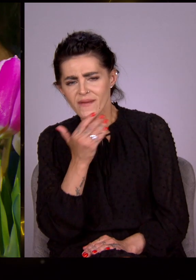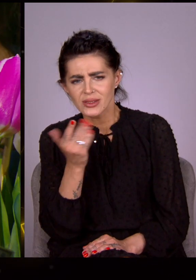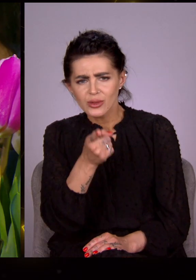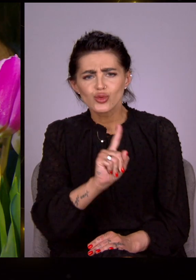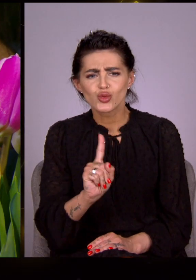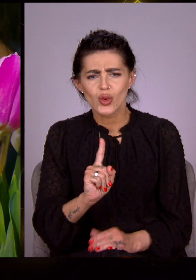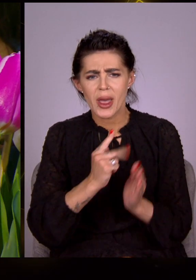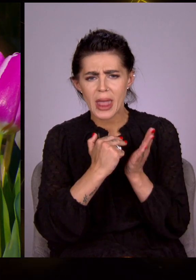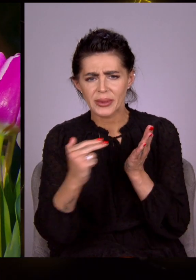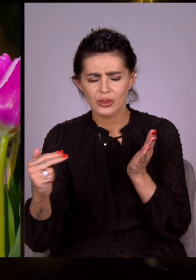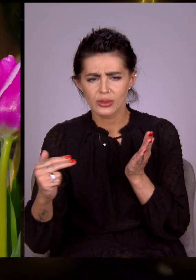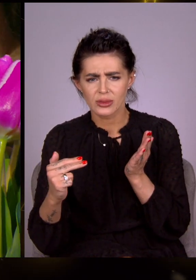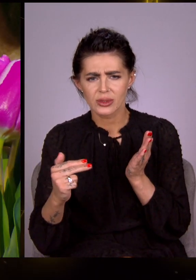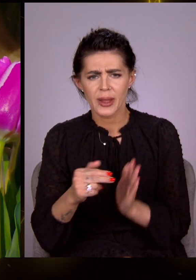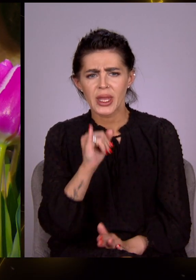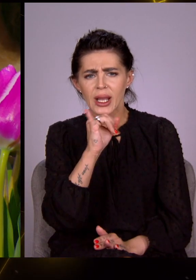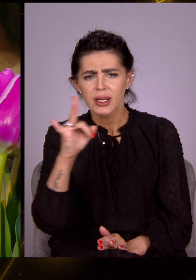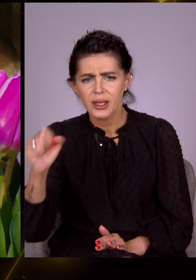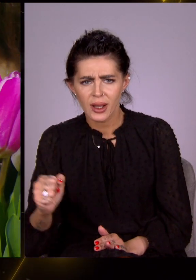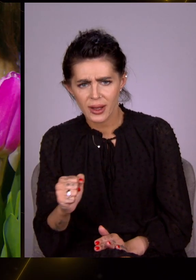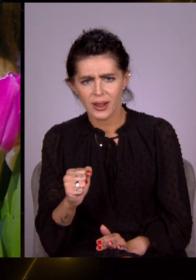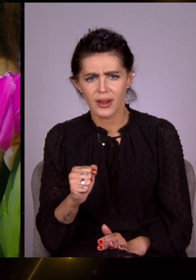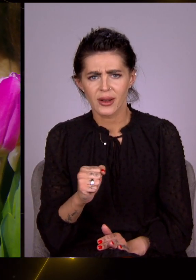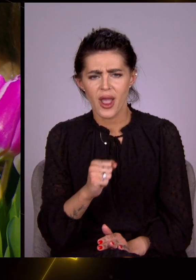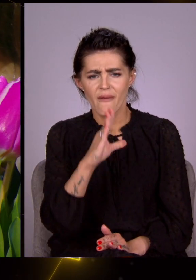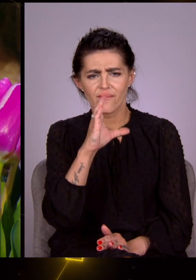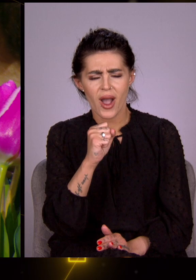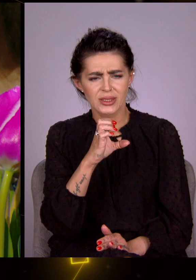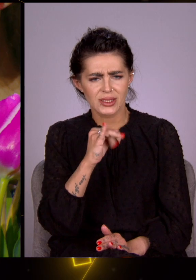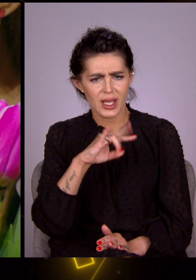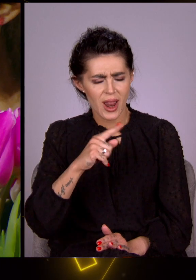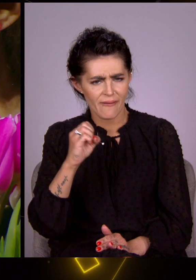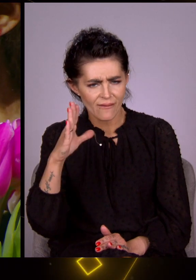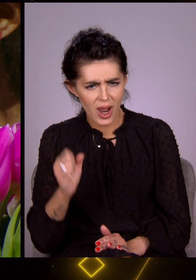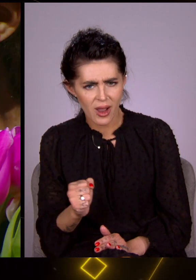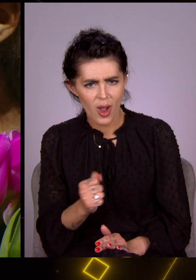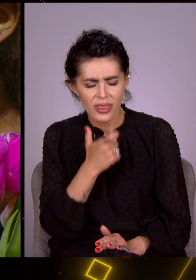написано. Іринка Васильєва. Ох. Подивися.